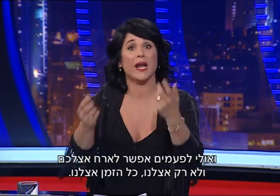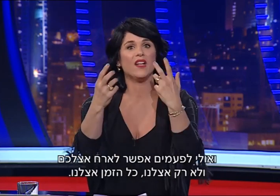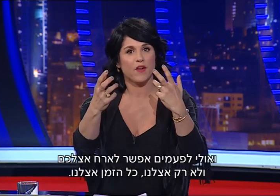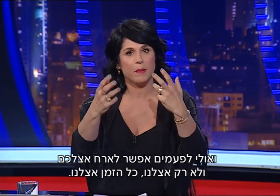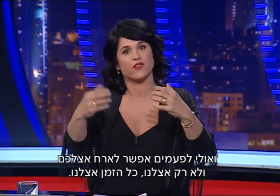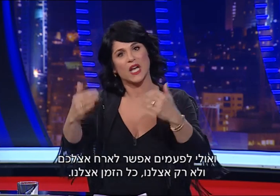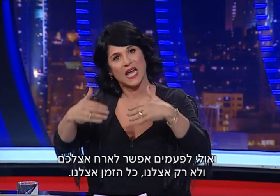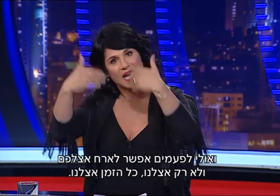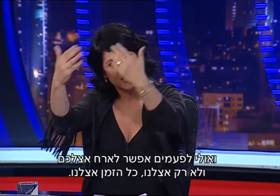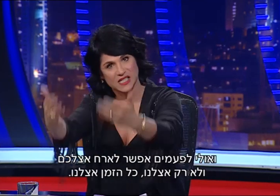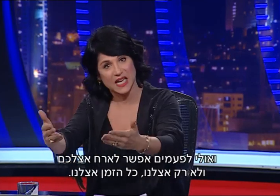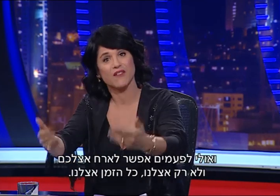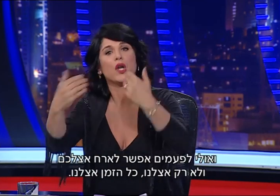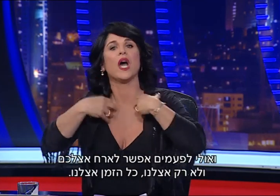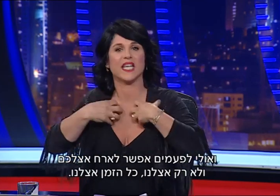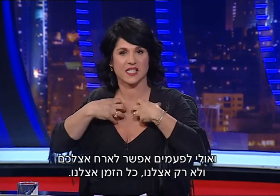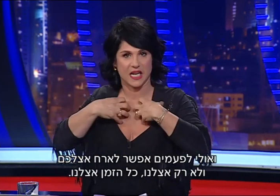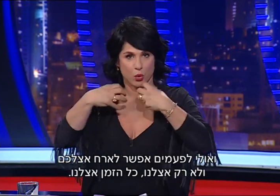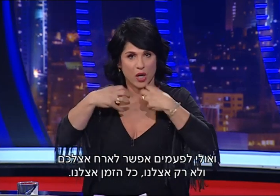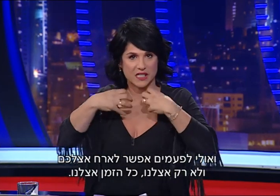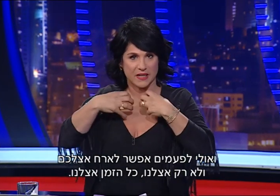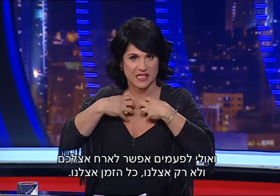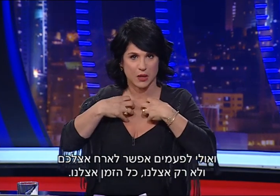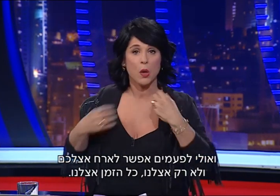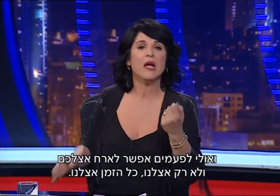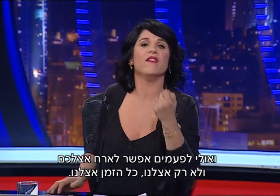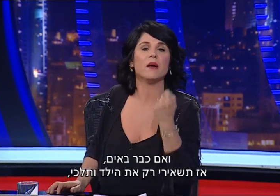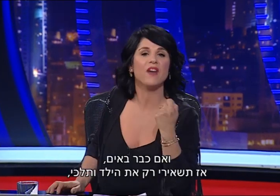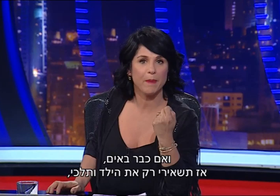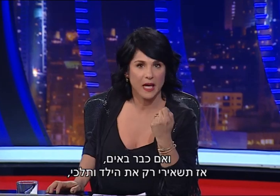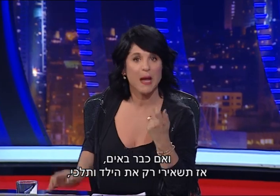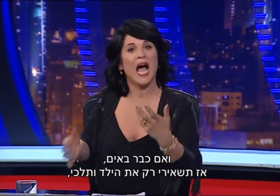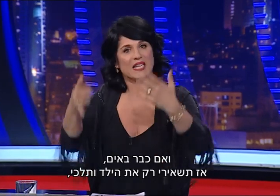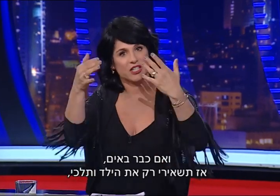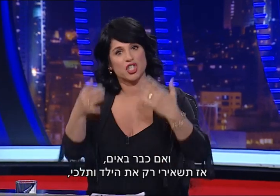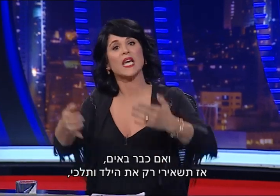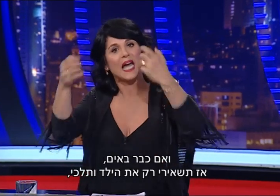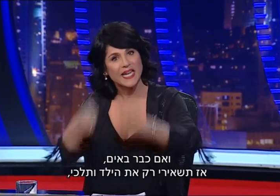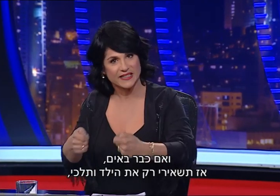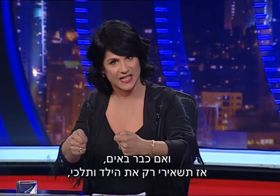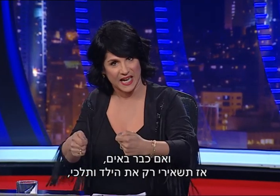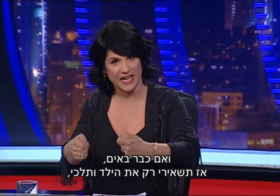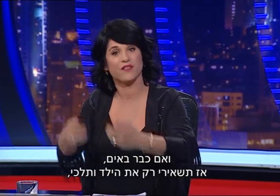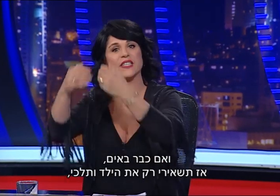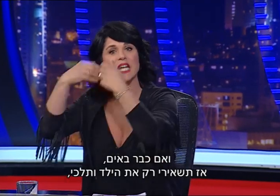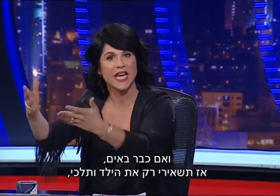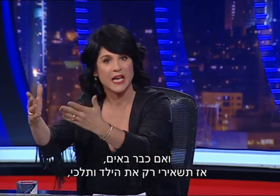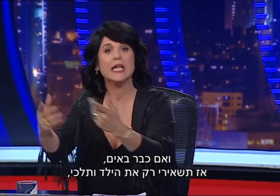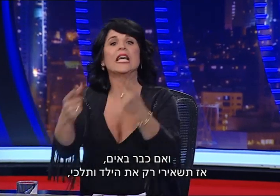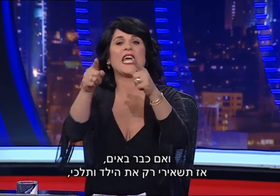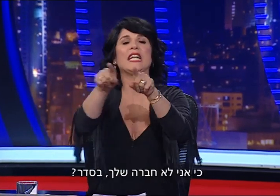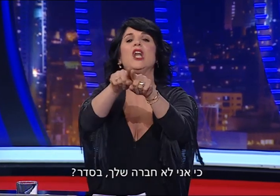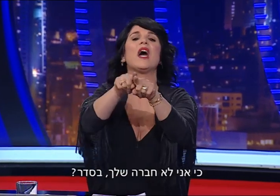עוזרת, ואולי לפעמים אפשר לארח אצלכם ולא רק אצלנו, כל הזמן אצלנו. ואם כבר באים, אז תשאירי רק את הילד